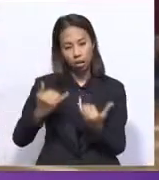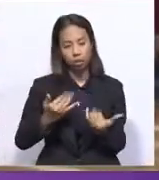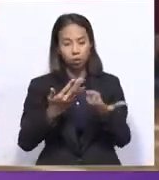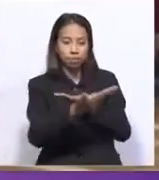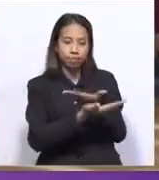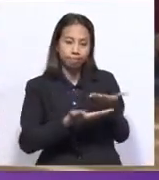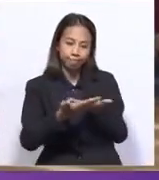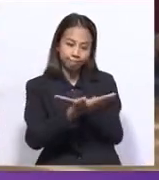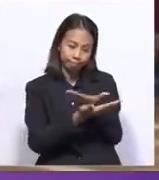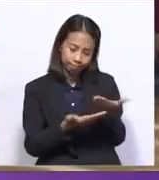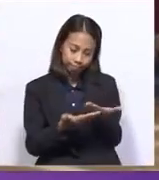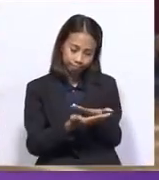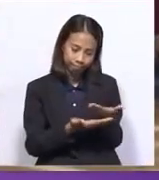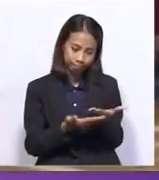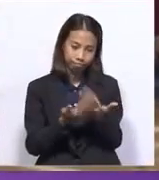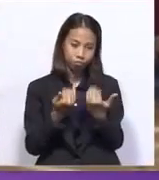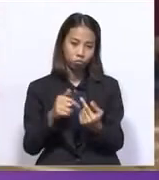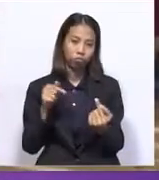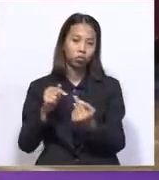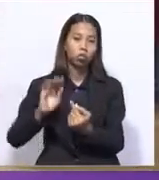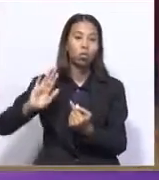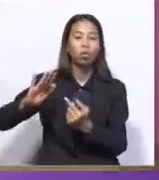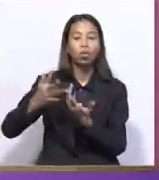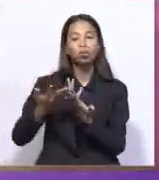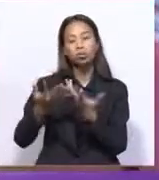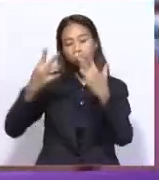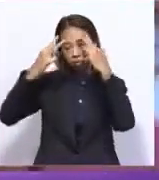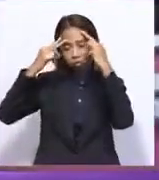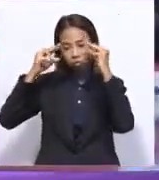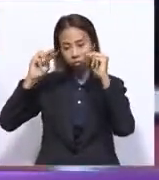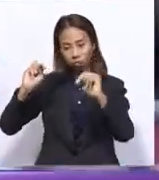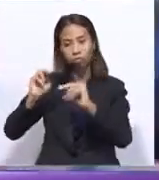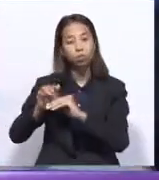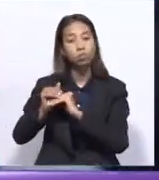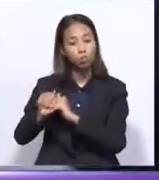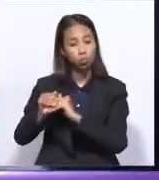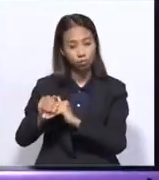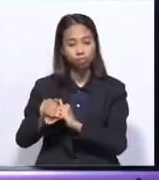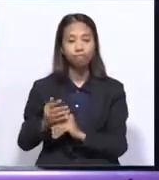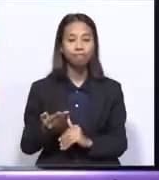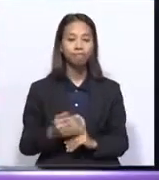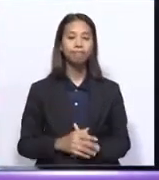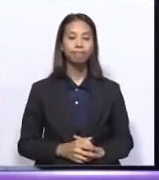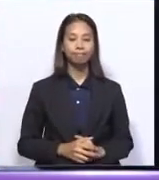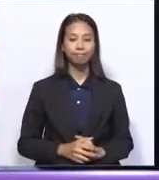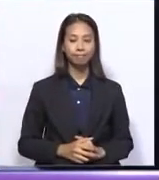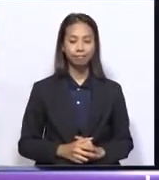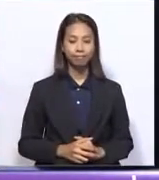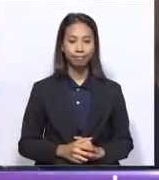ารือแบบทวิภาคีกับนายมัลคอมเทิร์นบูลนายกรัฐมนตรีออสเตรเลียด้วยค่ะ